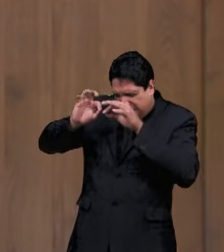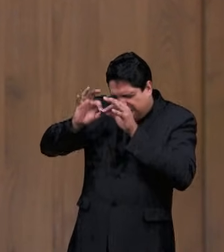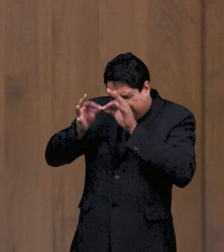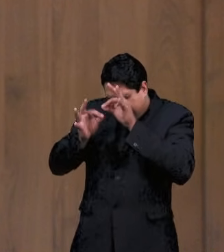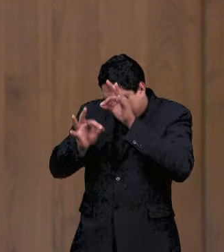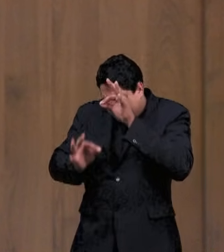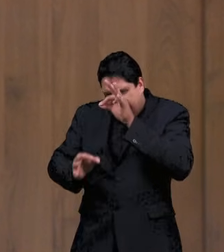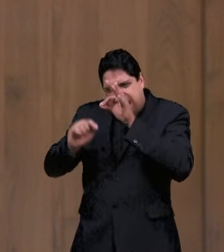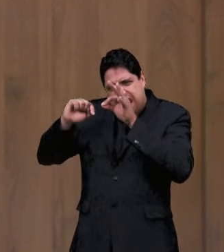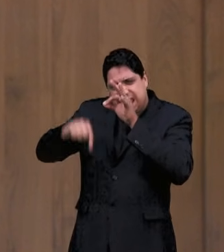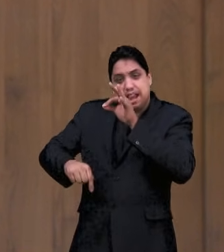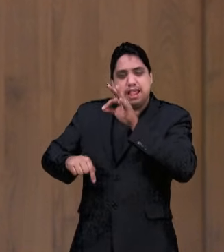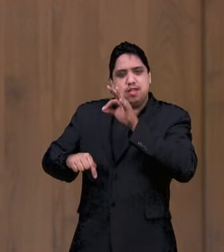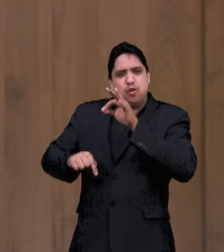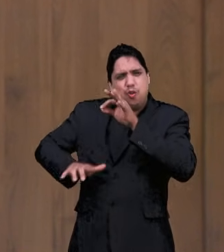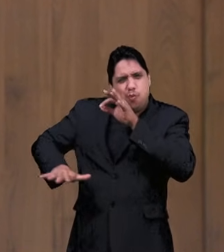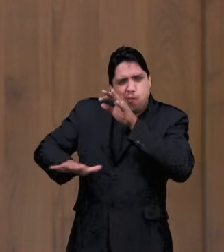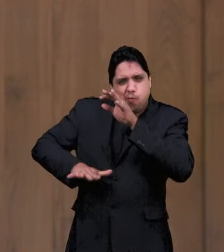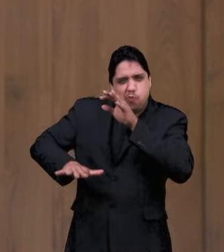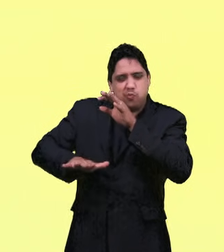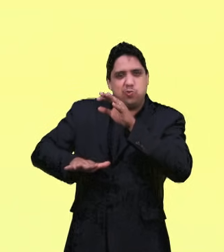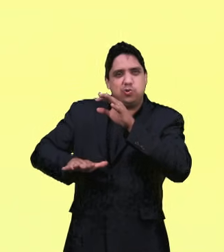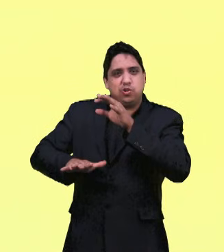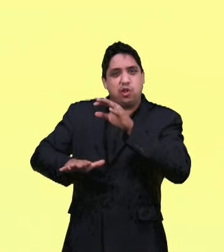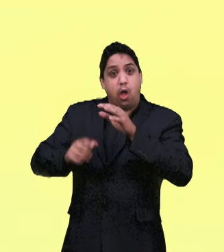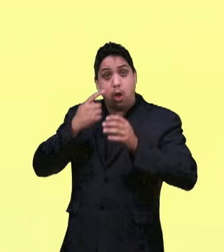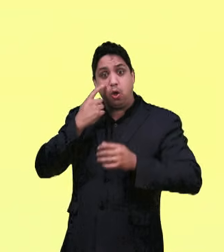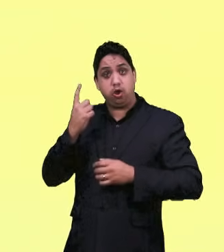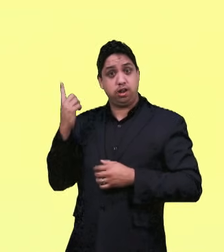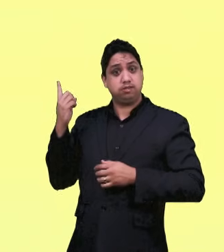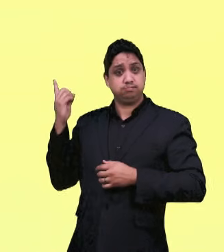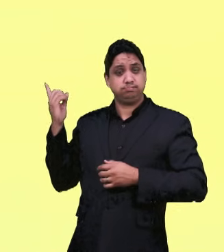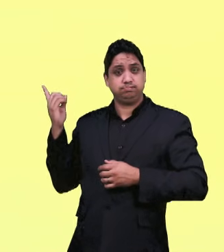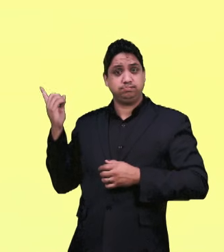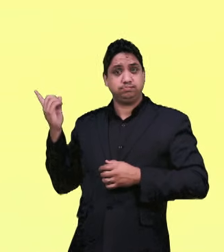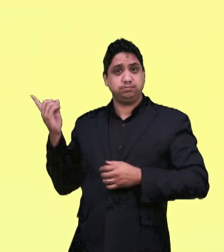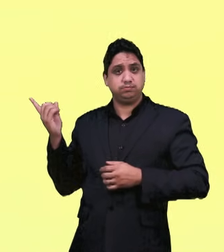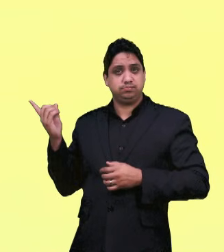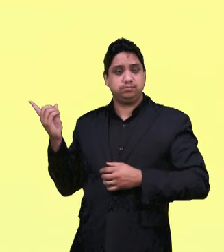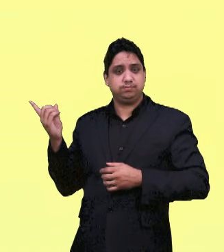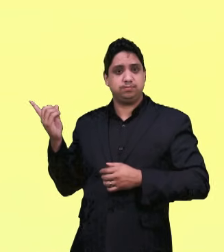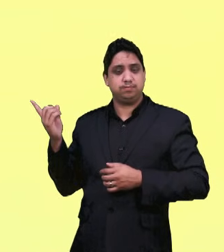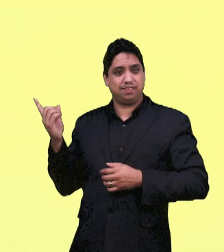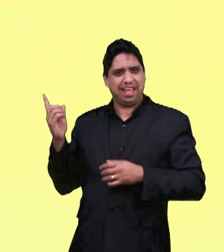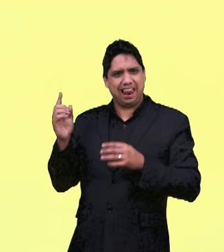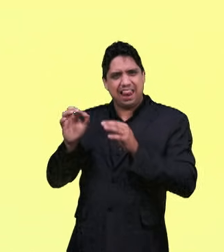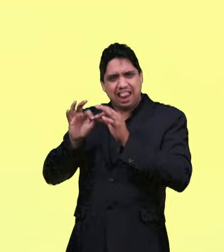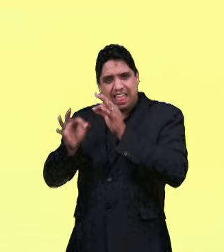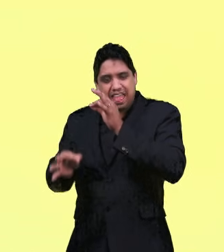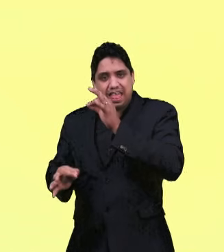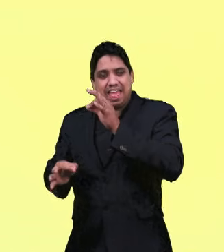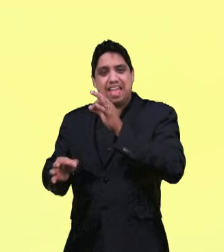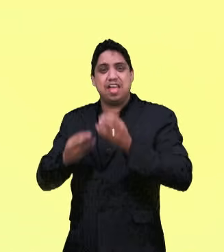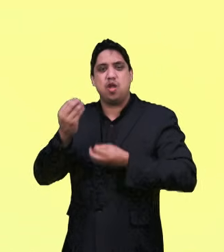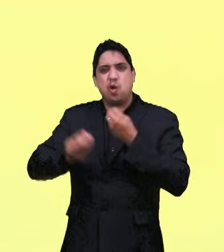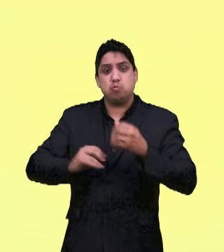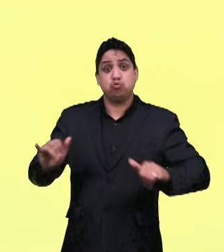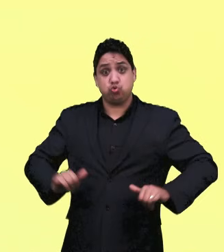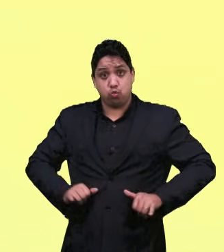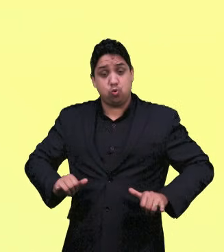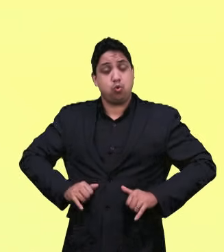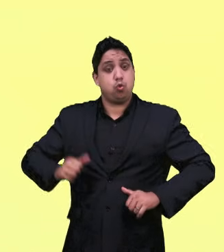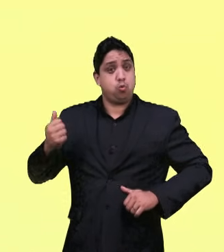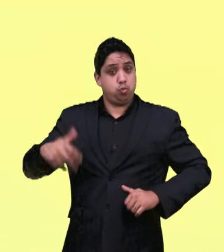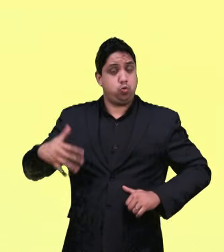Regardez, là, dans la profondeur, regardez, elle est générée dans des eaux profondes, avec beaucoup de